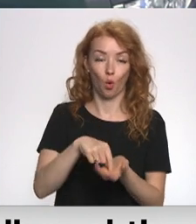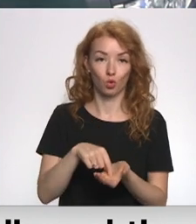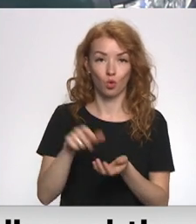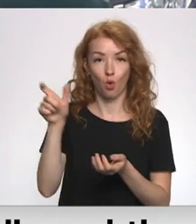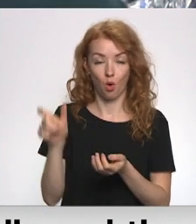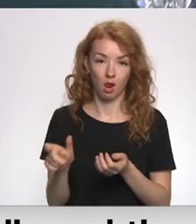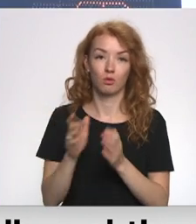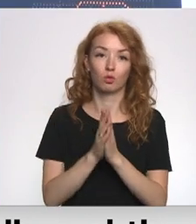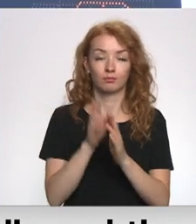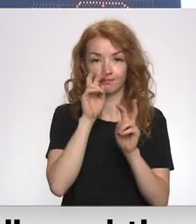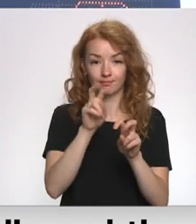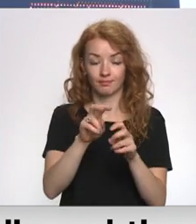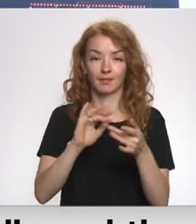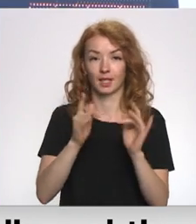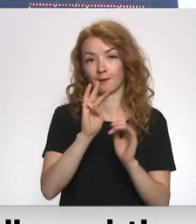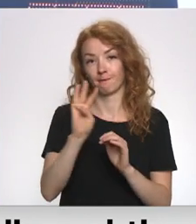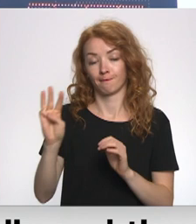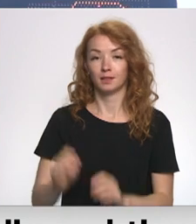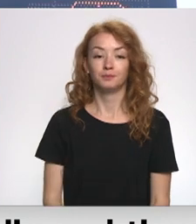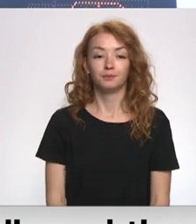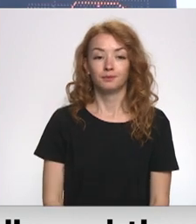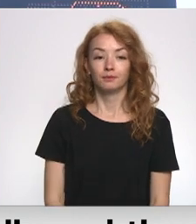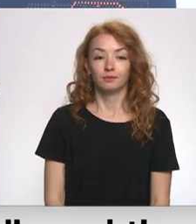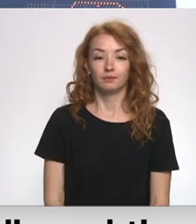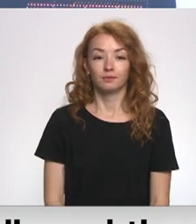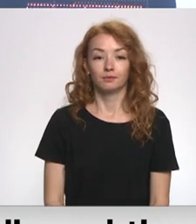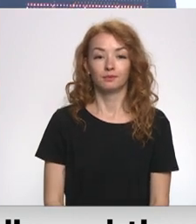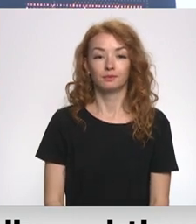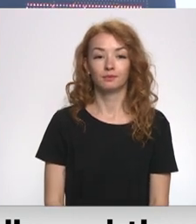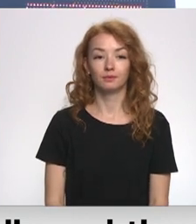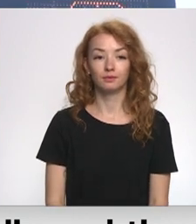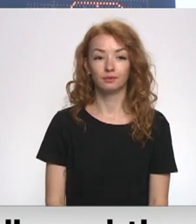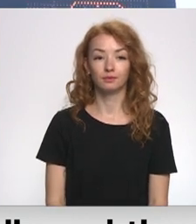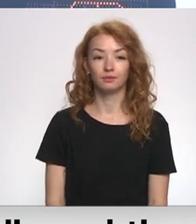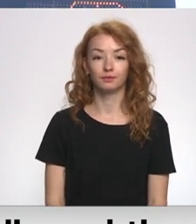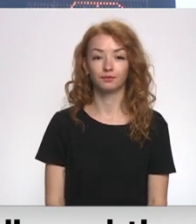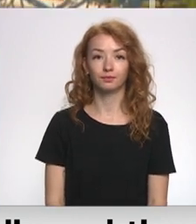robežsardzes mājaslapā. Beatrise Jakobsone, Vitālis Duderenoks, Latgales reģionālā televīzija.